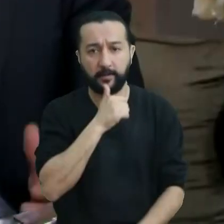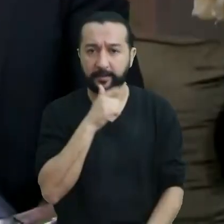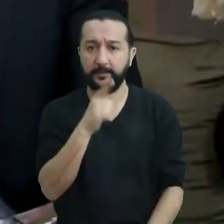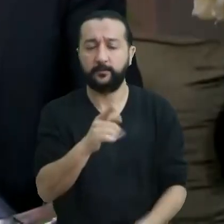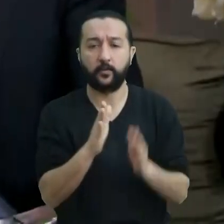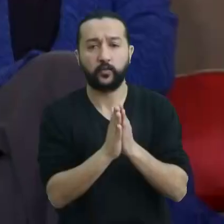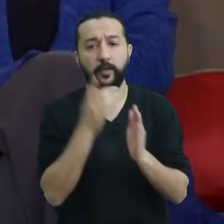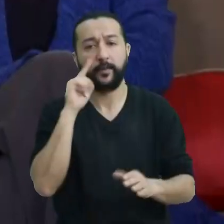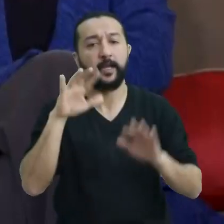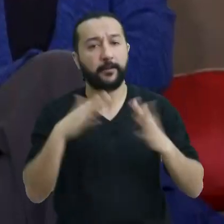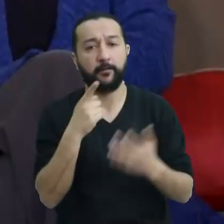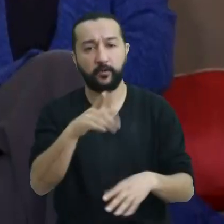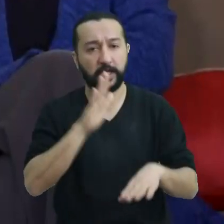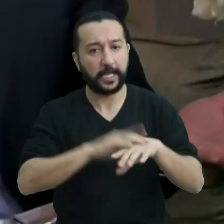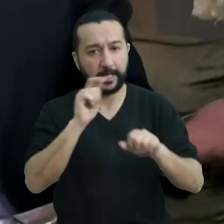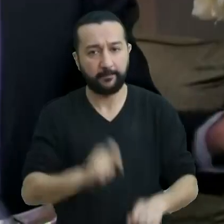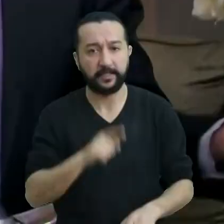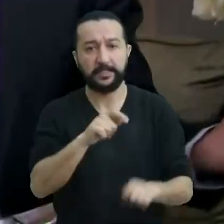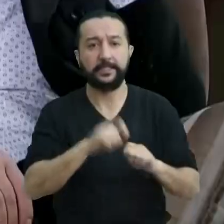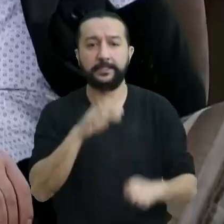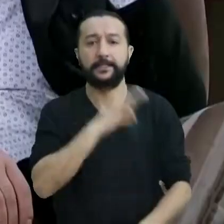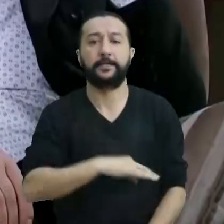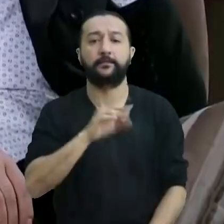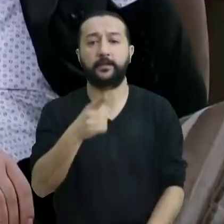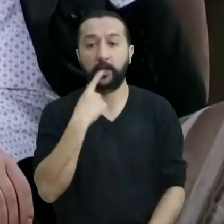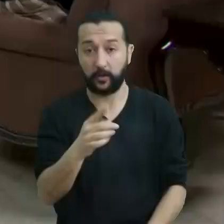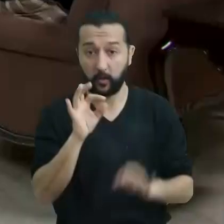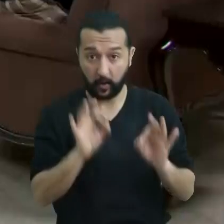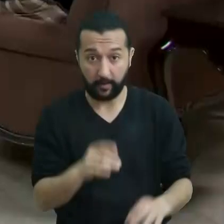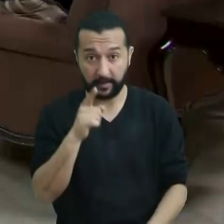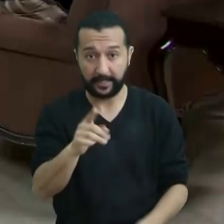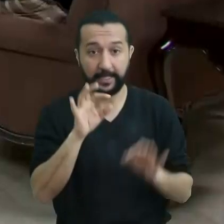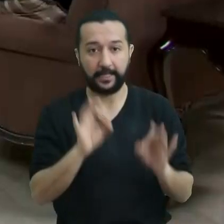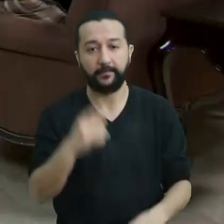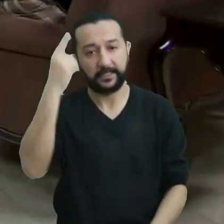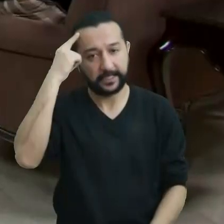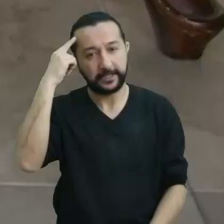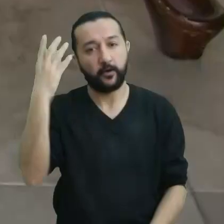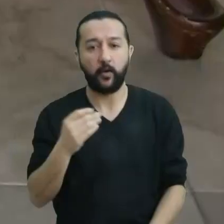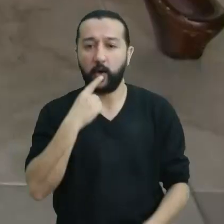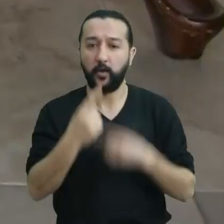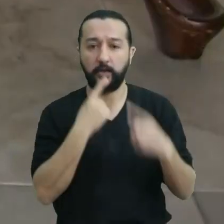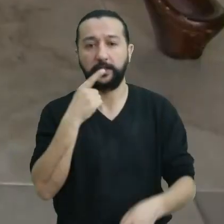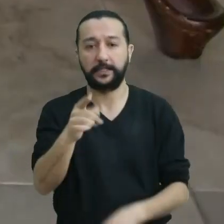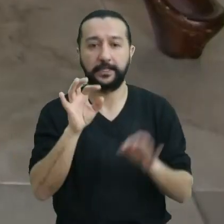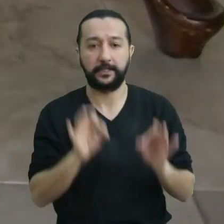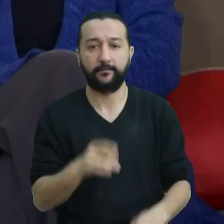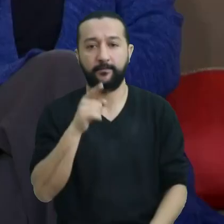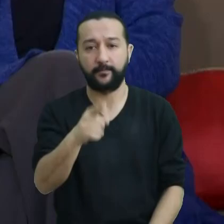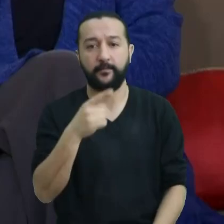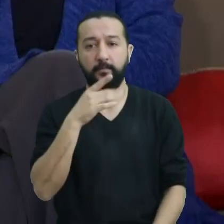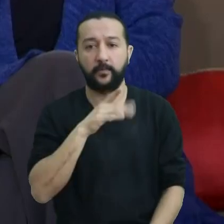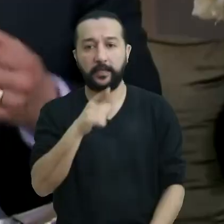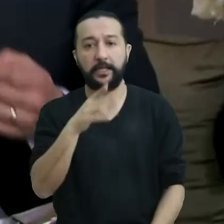babacığım, yani kusura bakmayın ama ya bu yaptığınız bir işe yaramaz. Öyle mi? Tabii saçı olan konişi. Sizin tabii benim gibi